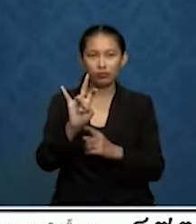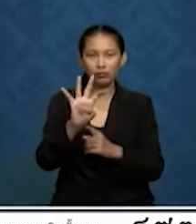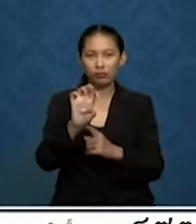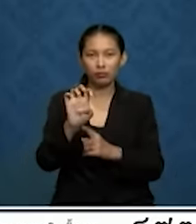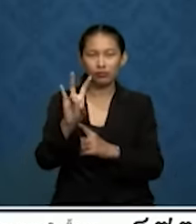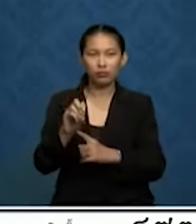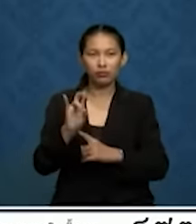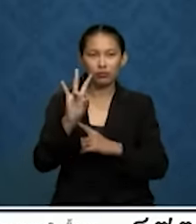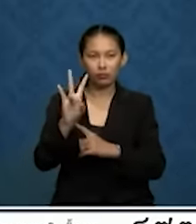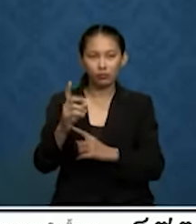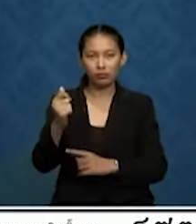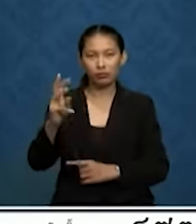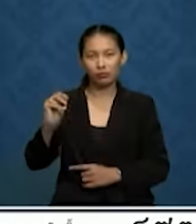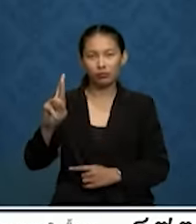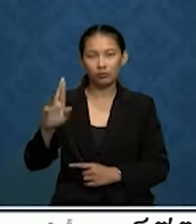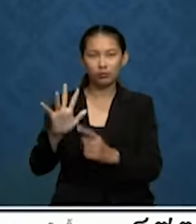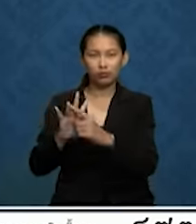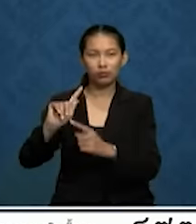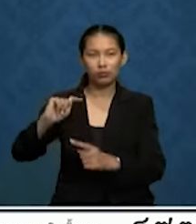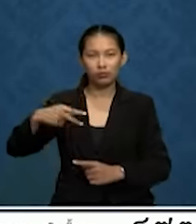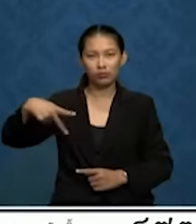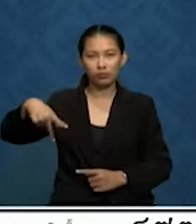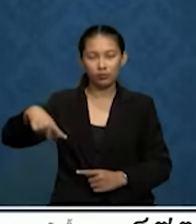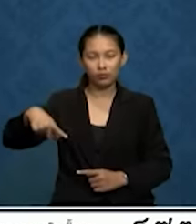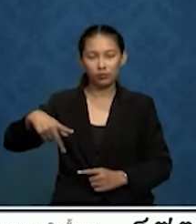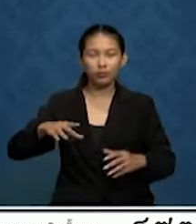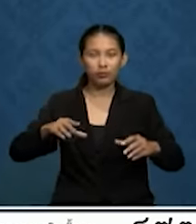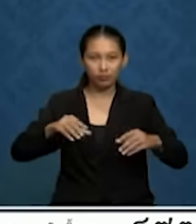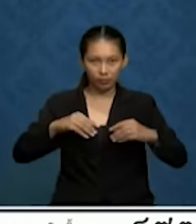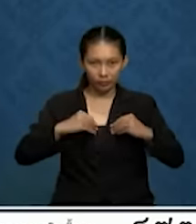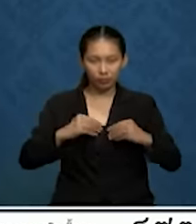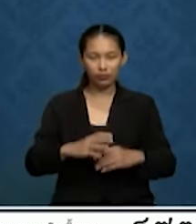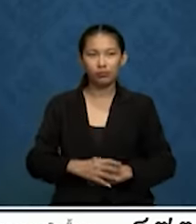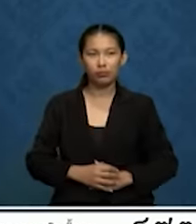477นายอมรเทพสมหมาย เห็นชอบครับ